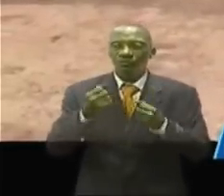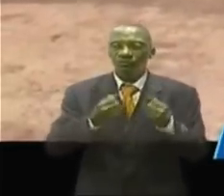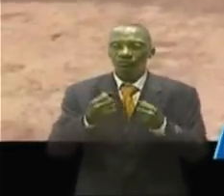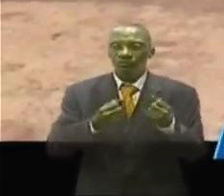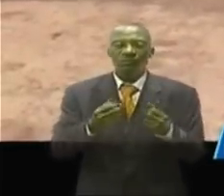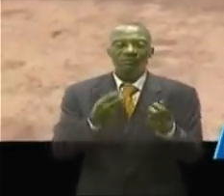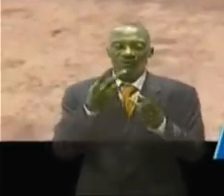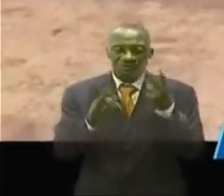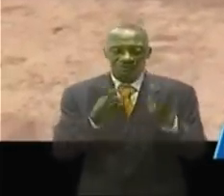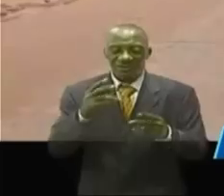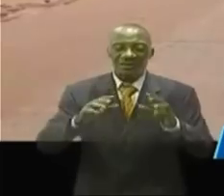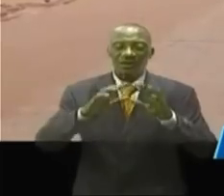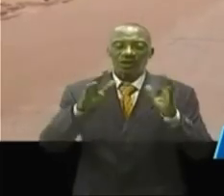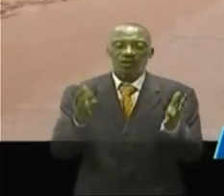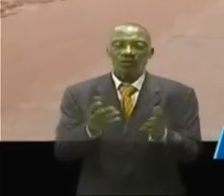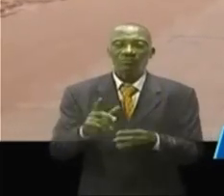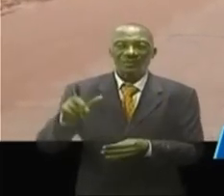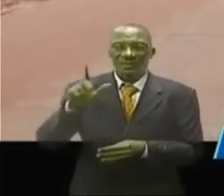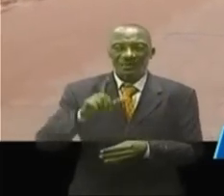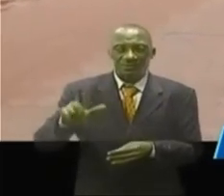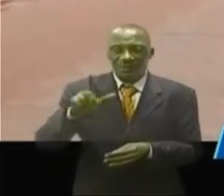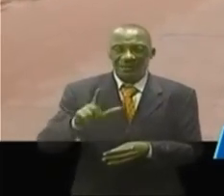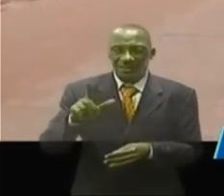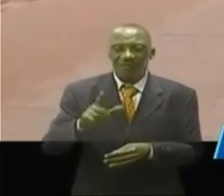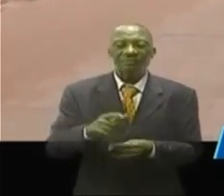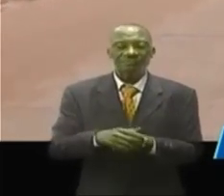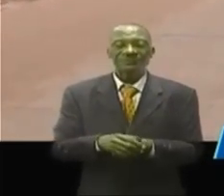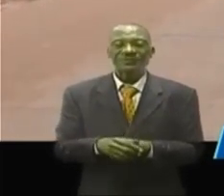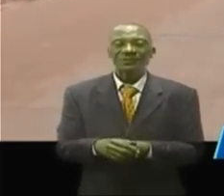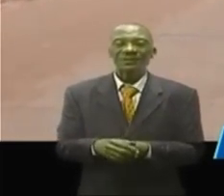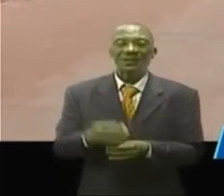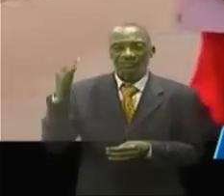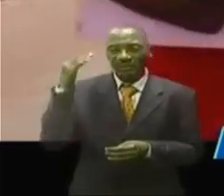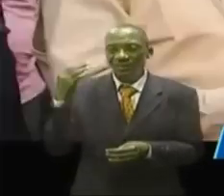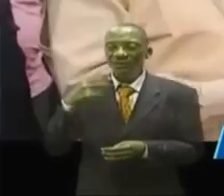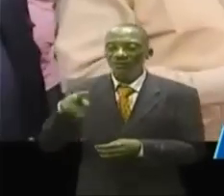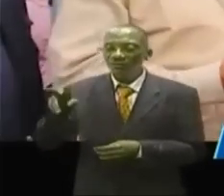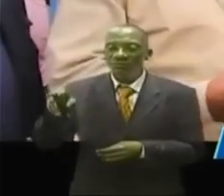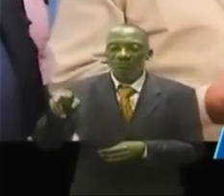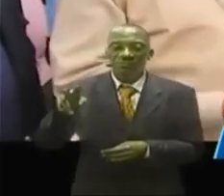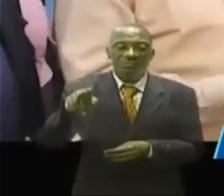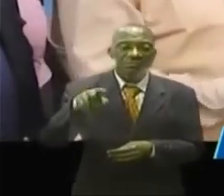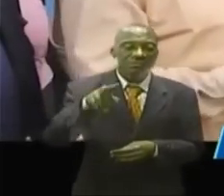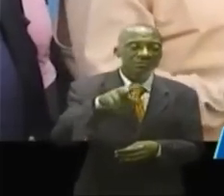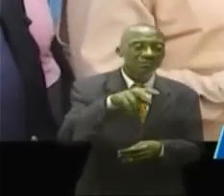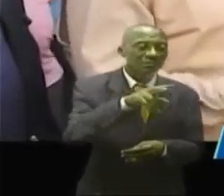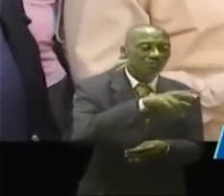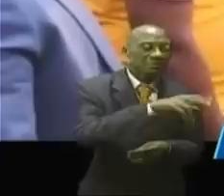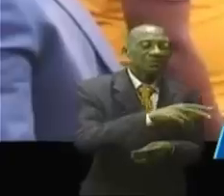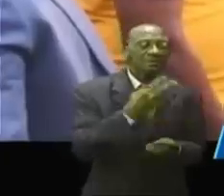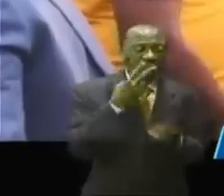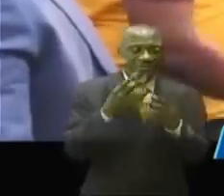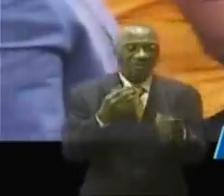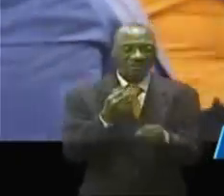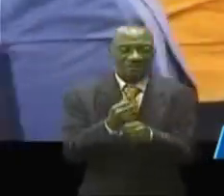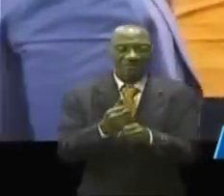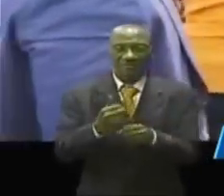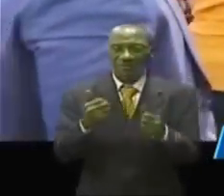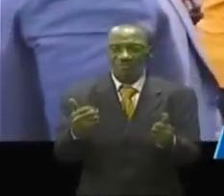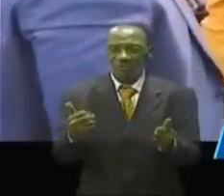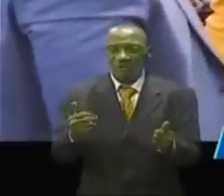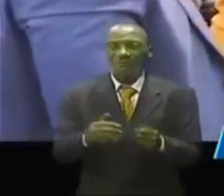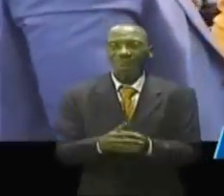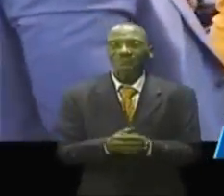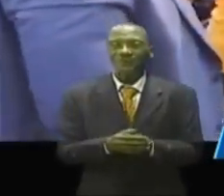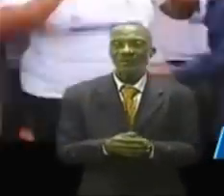la commune de Limete Nsele, où il a fait le même exercice, celui d'inspecter les travaux. Antsele, une